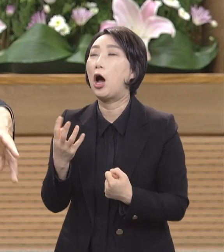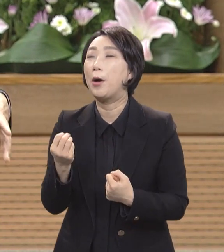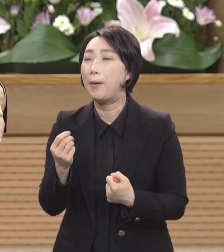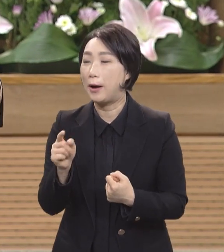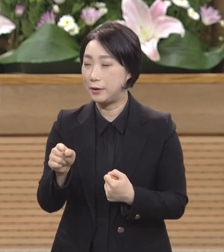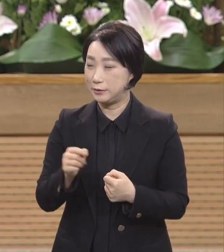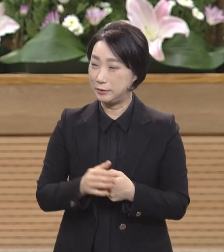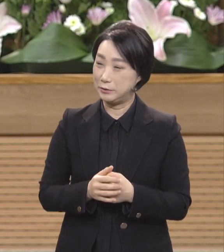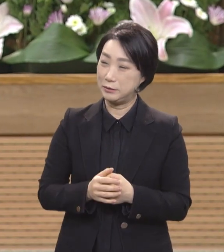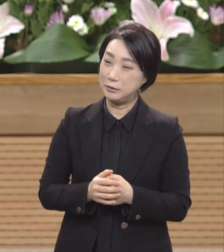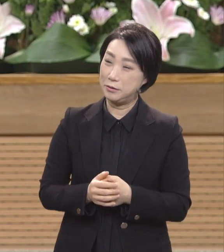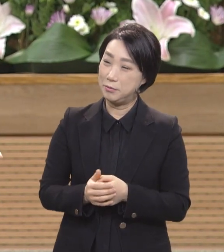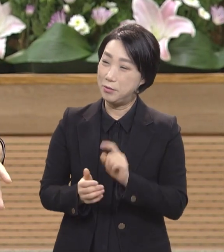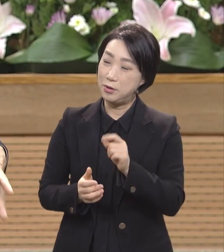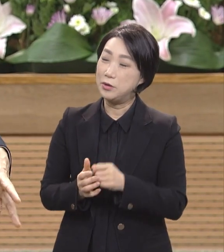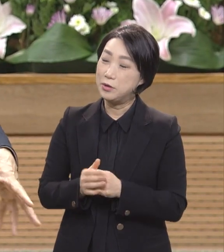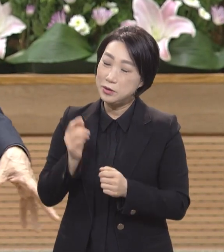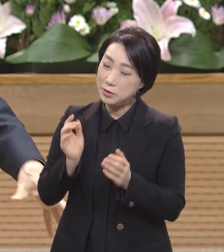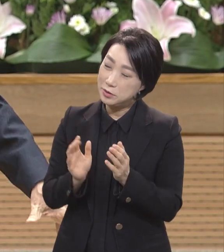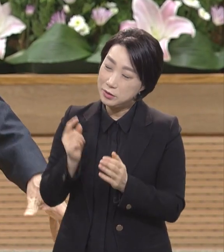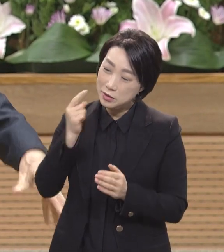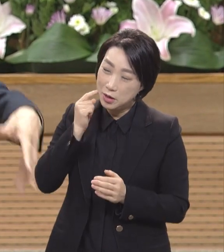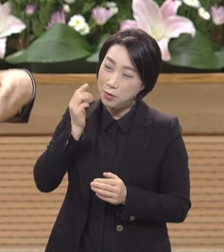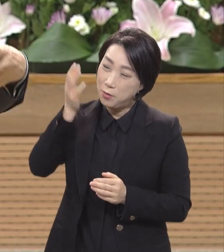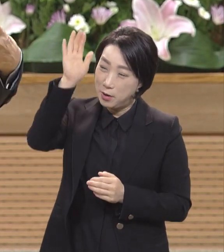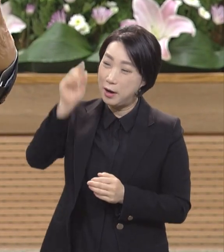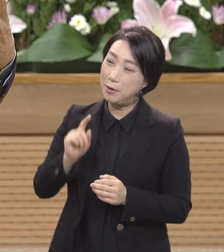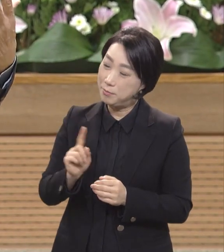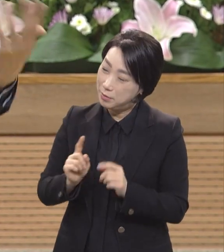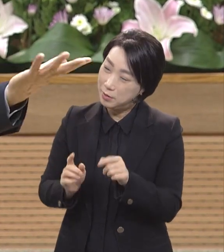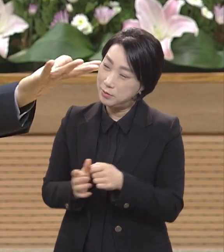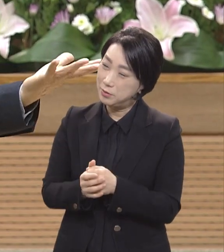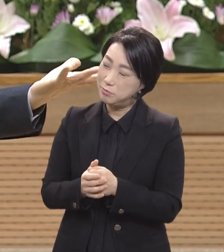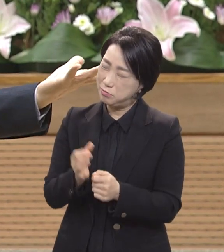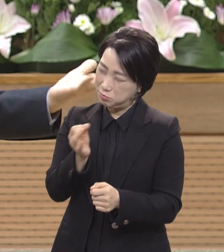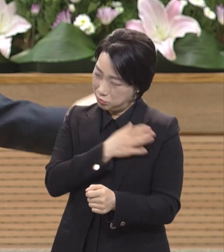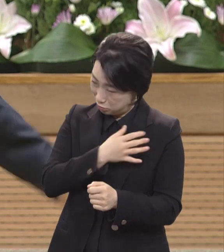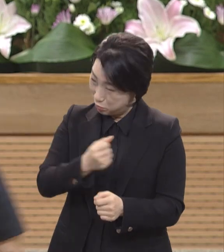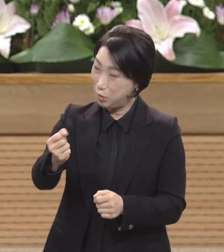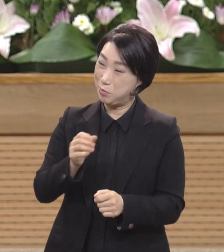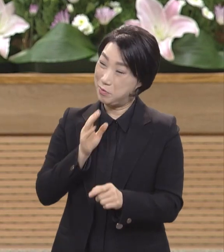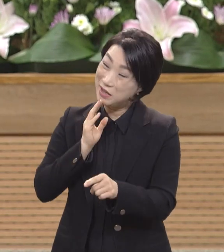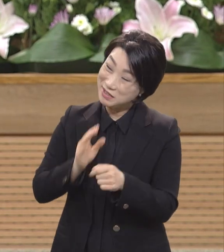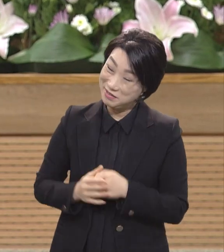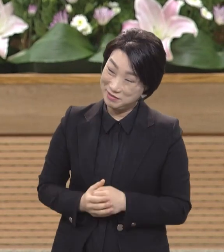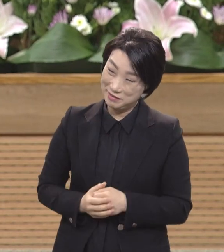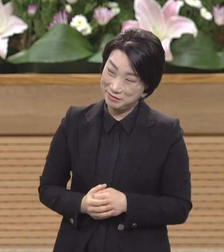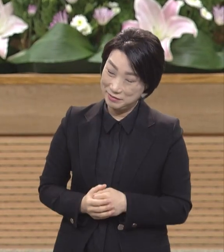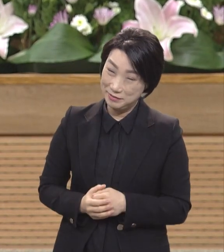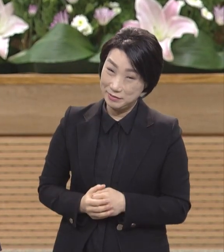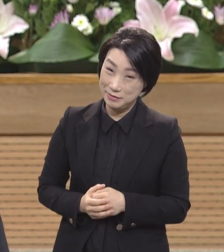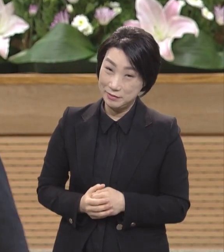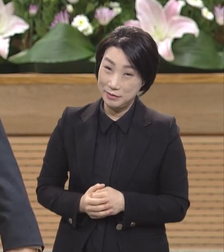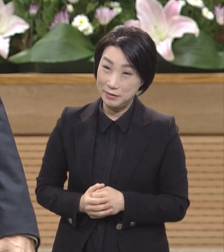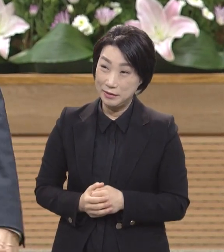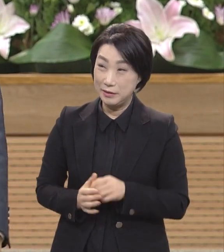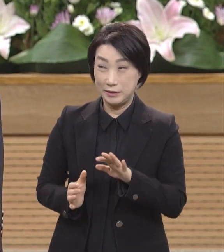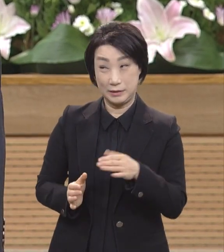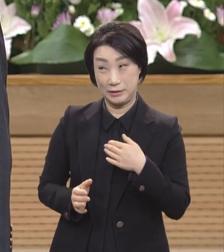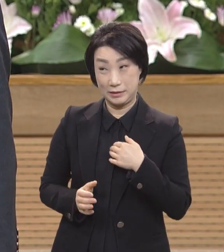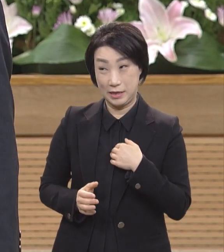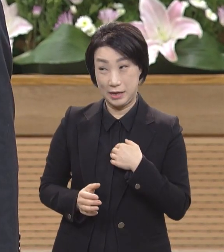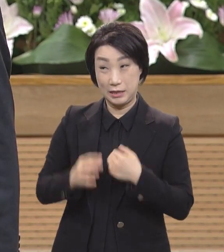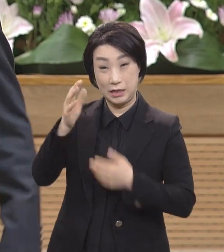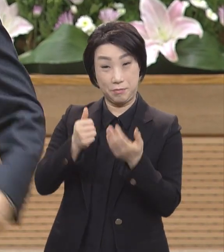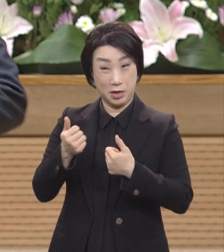이 정도의 영광과 이 정도의 부유는 가져야 되지 않냐. 그리고 내가